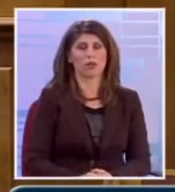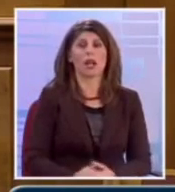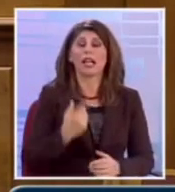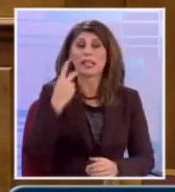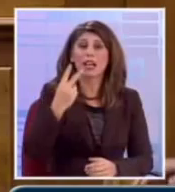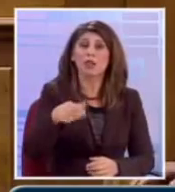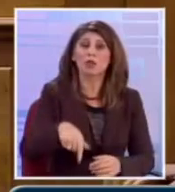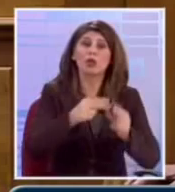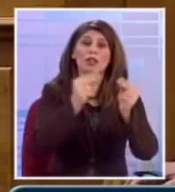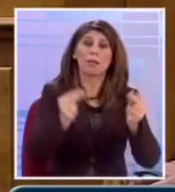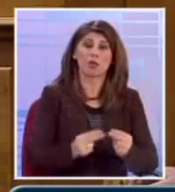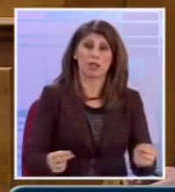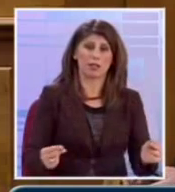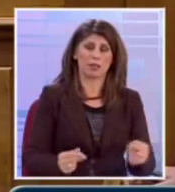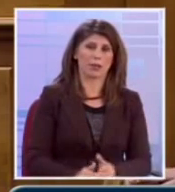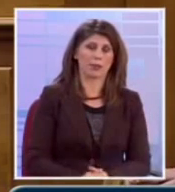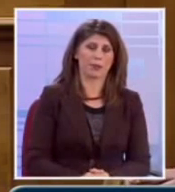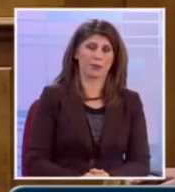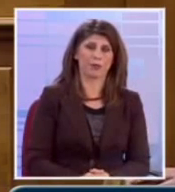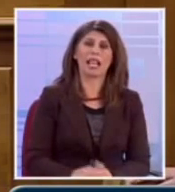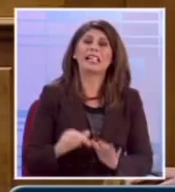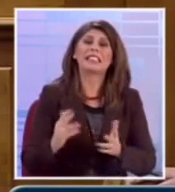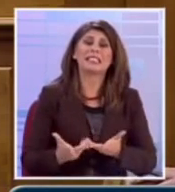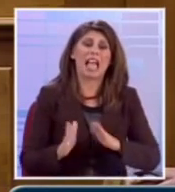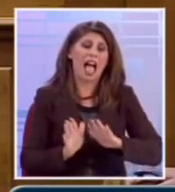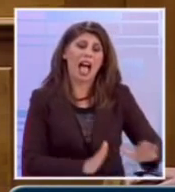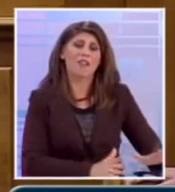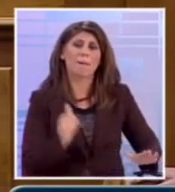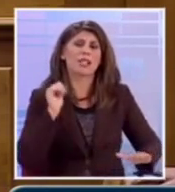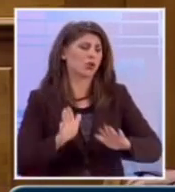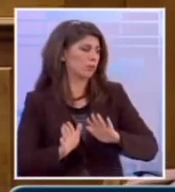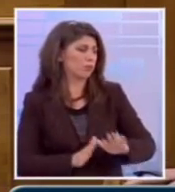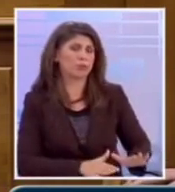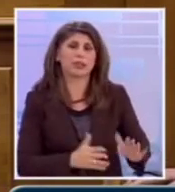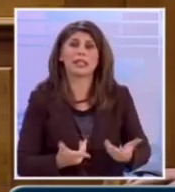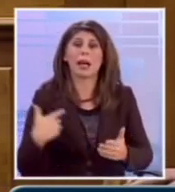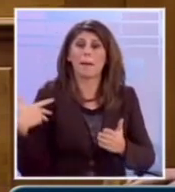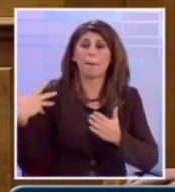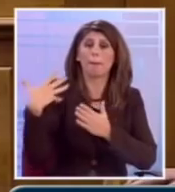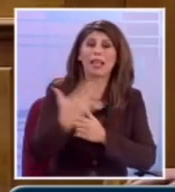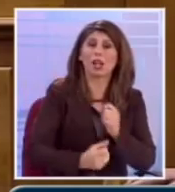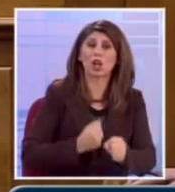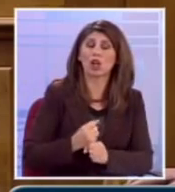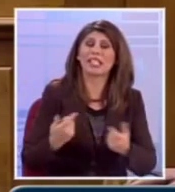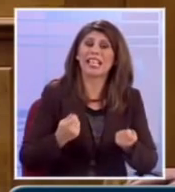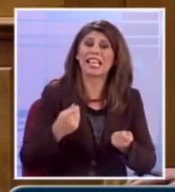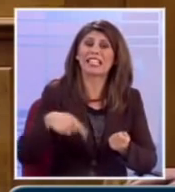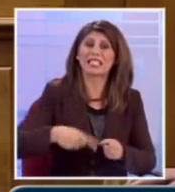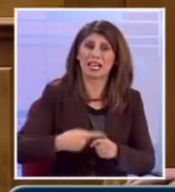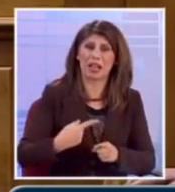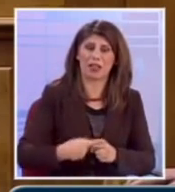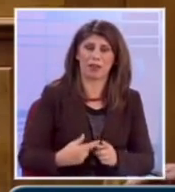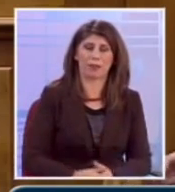λοιπόν τώρα τα αποτελέσματα. Τι αφήνετε πίσω σας, τι έγινε αυτά τα 5ντε χρόνια στον τόπο μας.